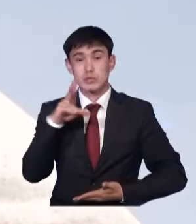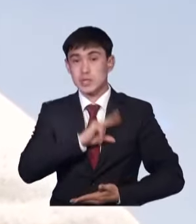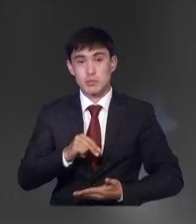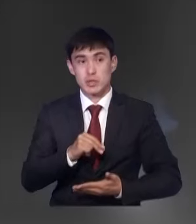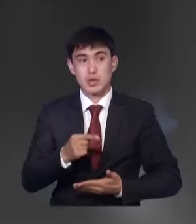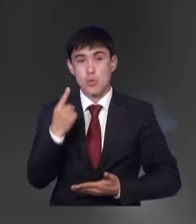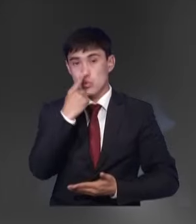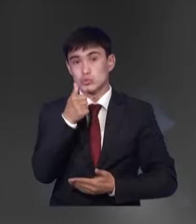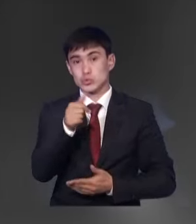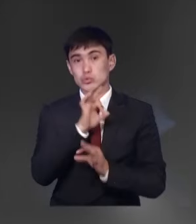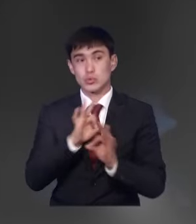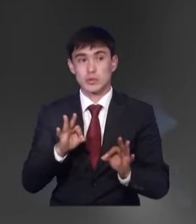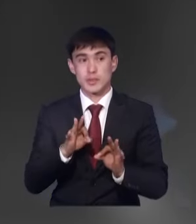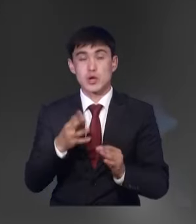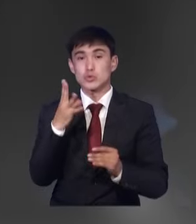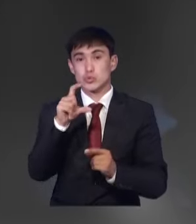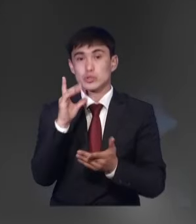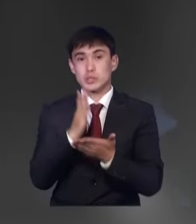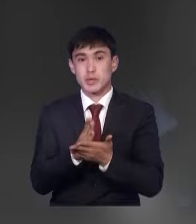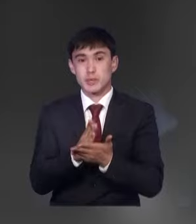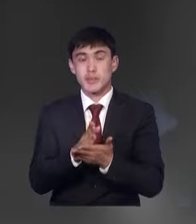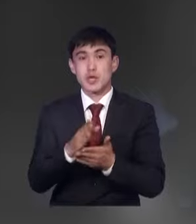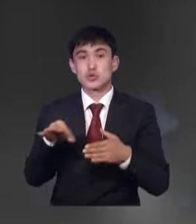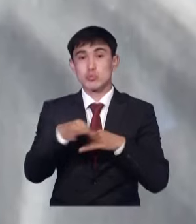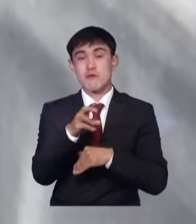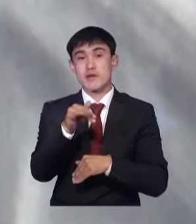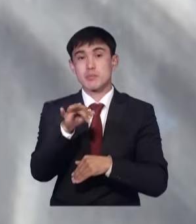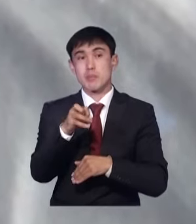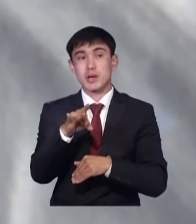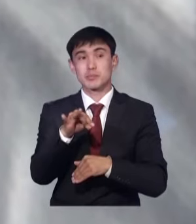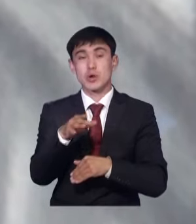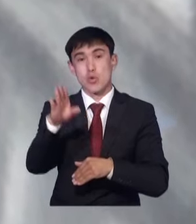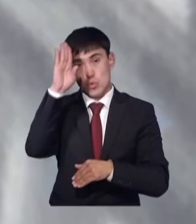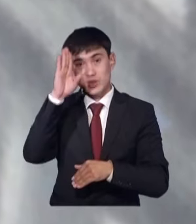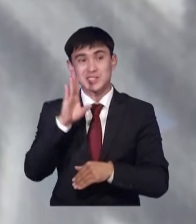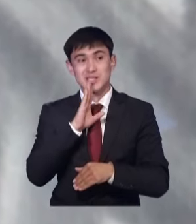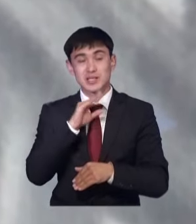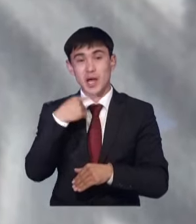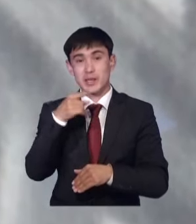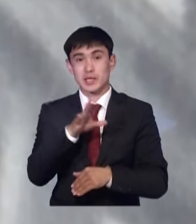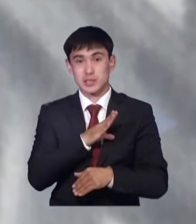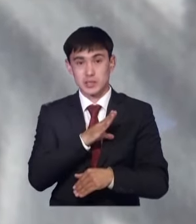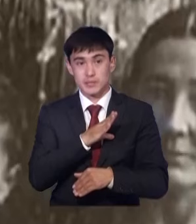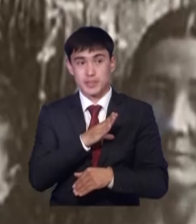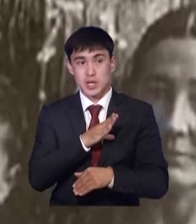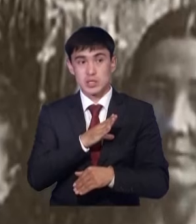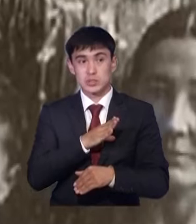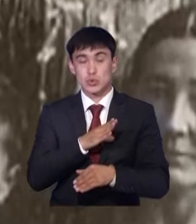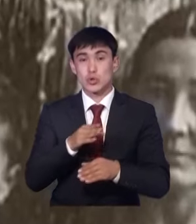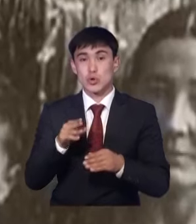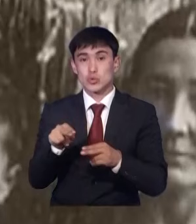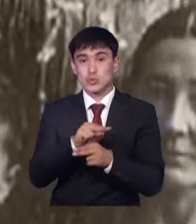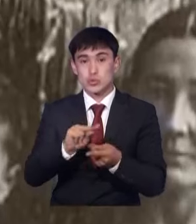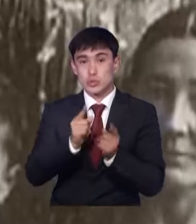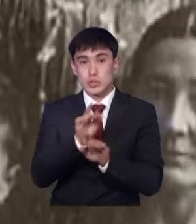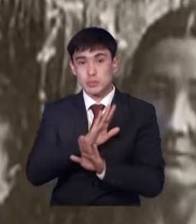көзі өткір болыпты. Суреттері айғақ, жұбайы Фатима Ғабитова, ол қыздары да айтып өтіпті мұны. Тек түзетуге